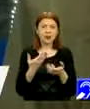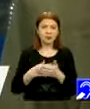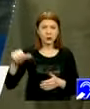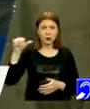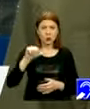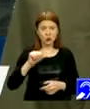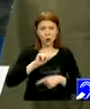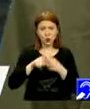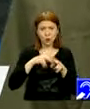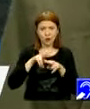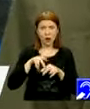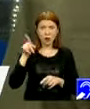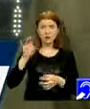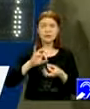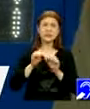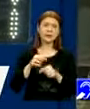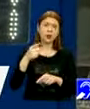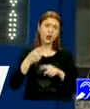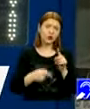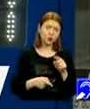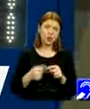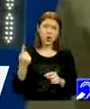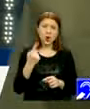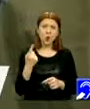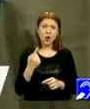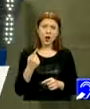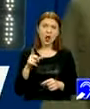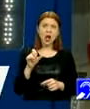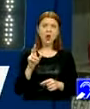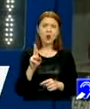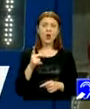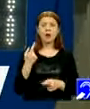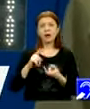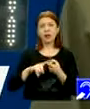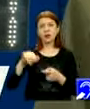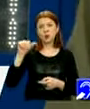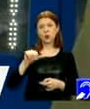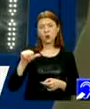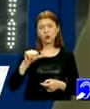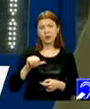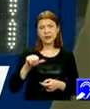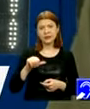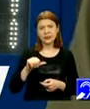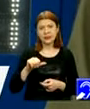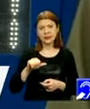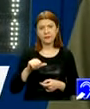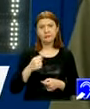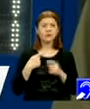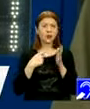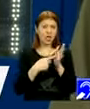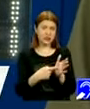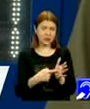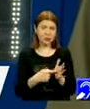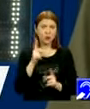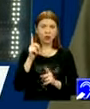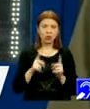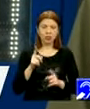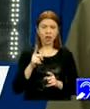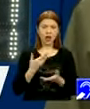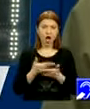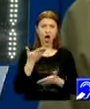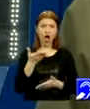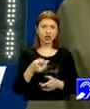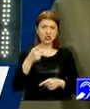După calculele lor, asta ar însemna o reducere de un leu în ceea ce privește prețul carburanților. Spre exemplu, domnilor și domnilor, dacă